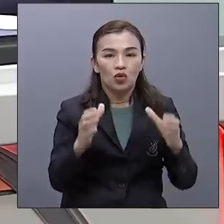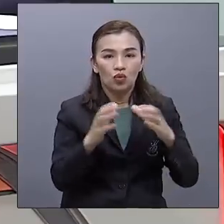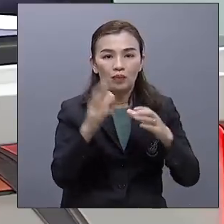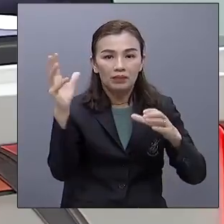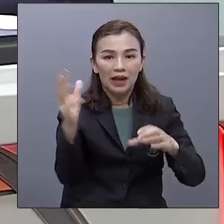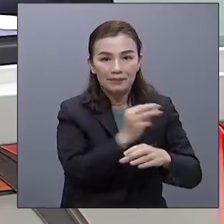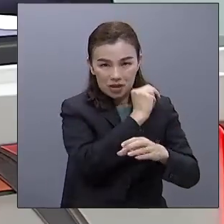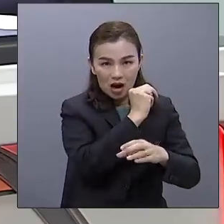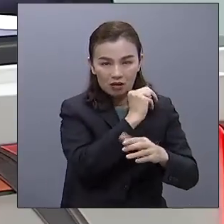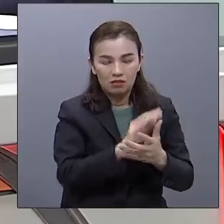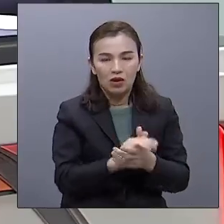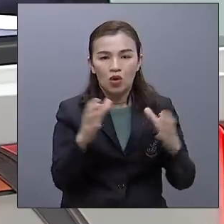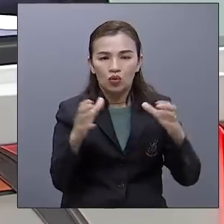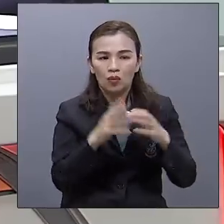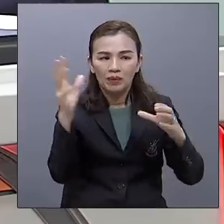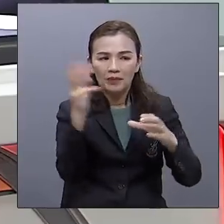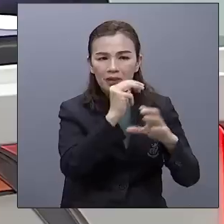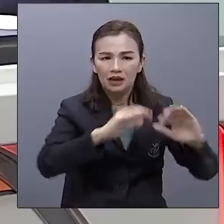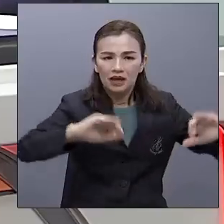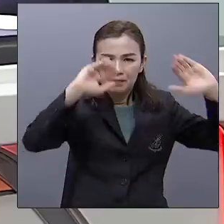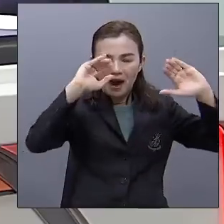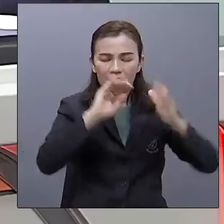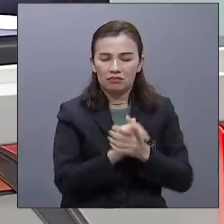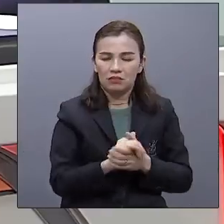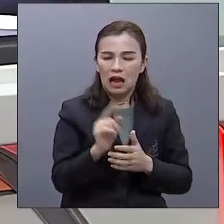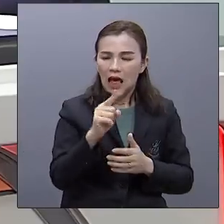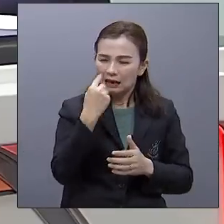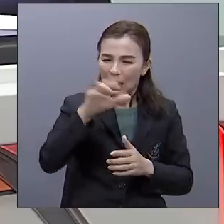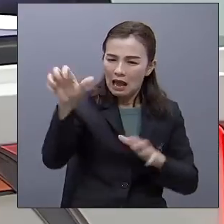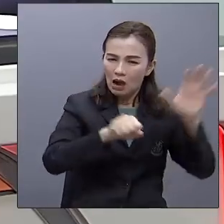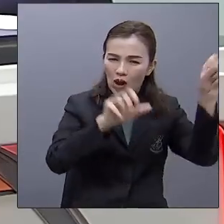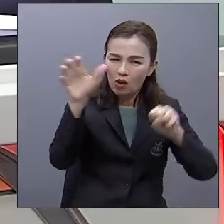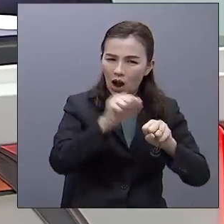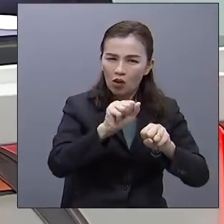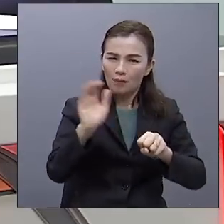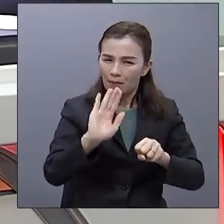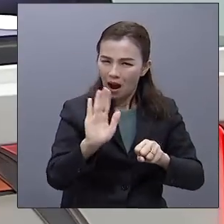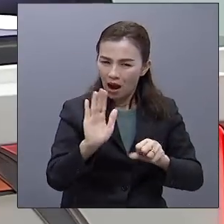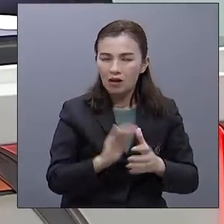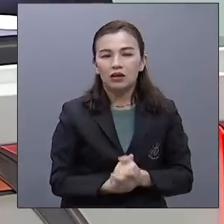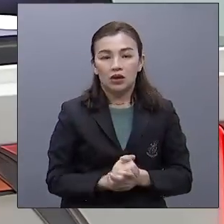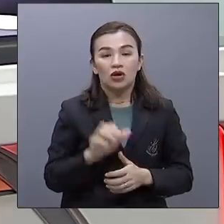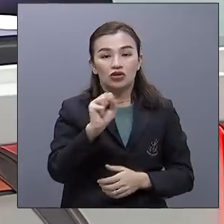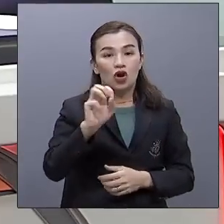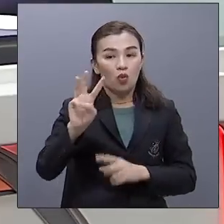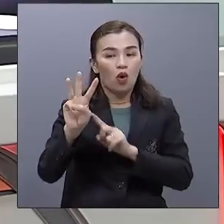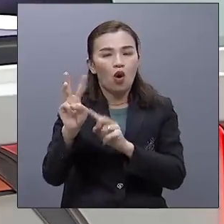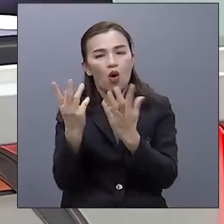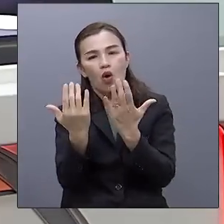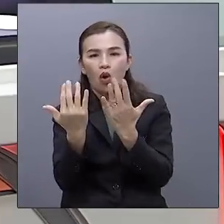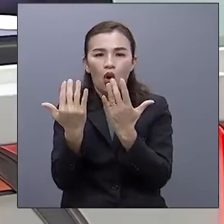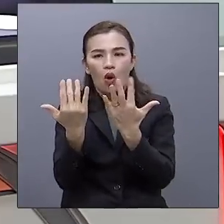อยู่ในฝั่งรัฐบาลค่ะการต่อสู้ในทางเทคนิคทางกฎหมายเพื่อที่จะปิดสวิตช์สว.จึงเกิดขึ้นแต่ถ้าโจ